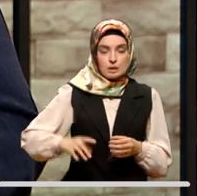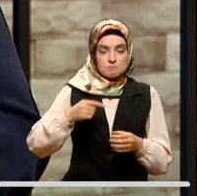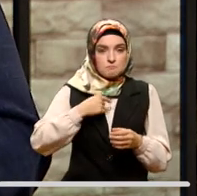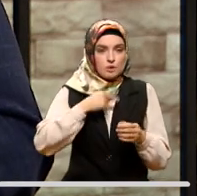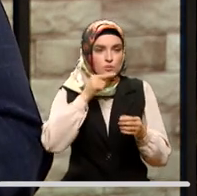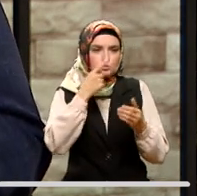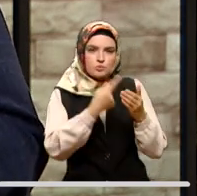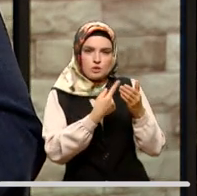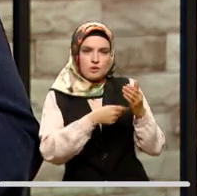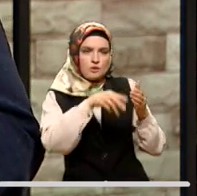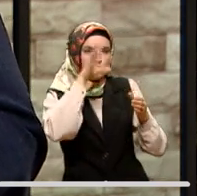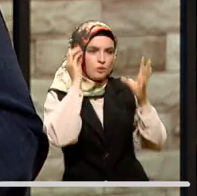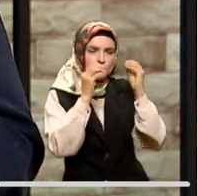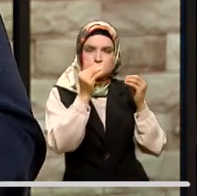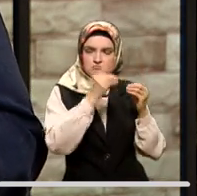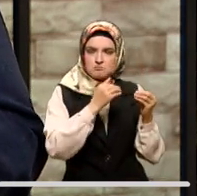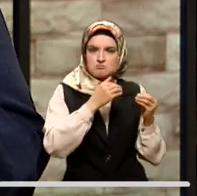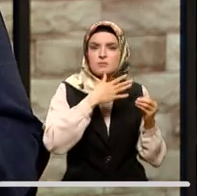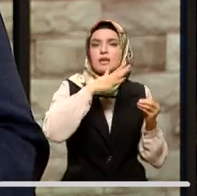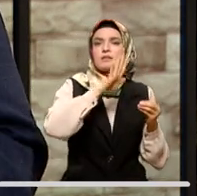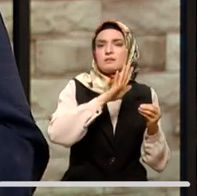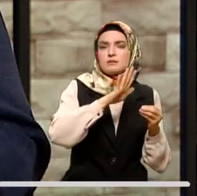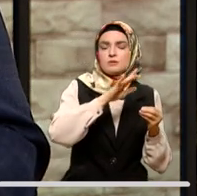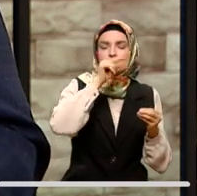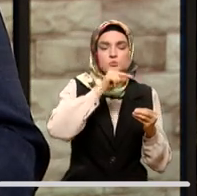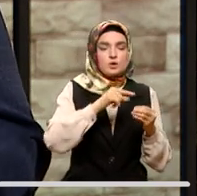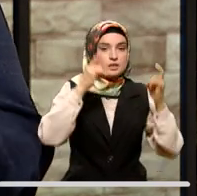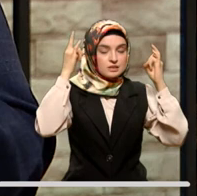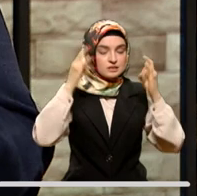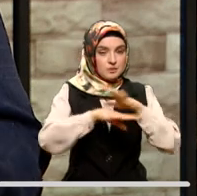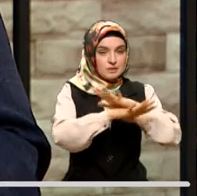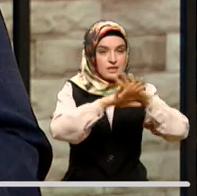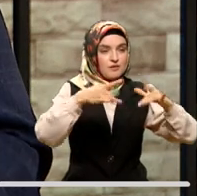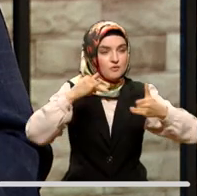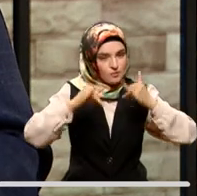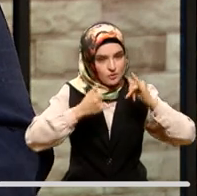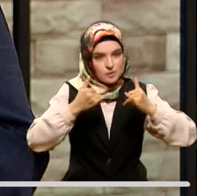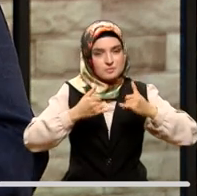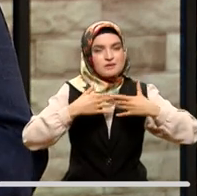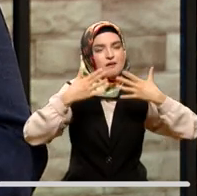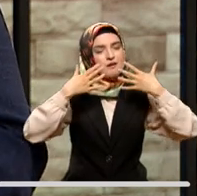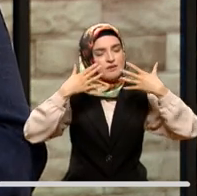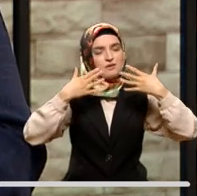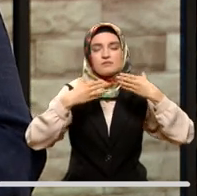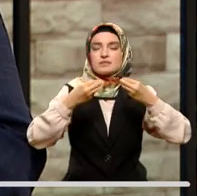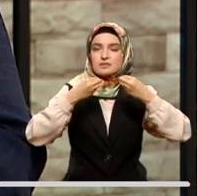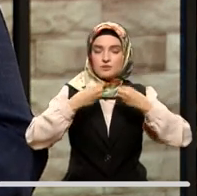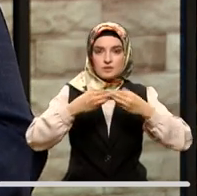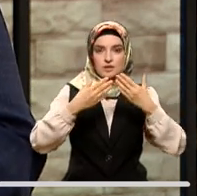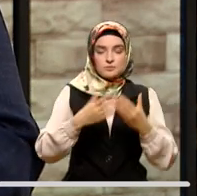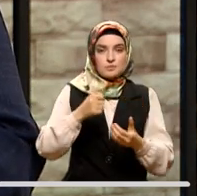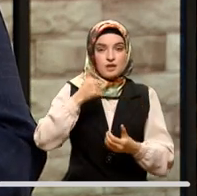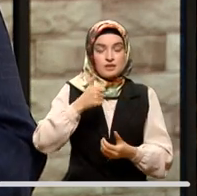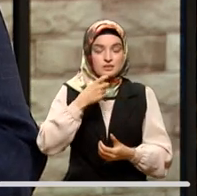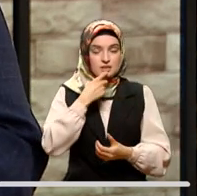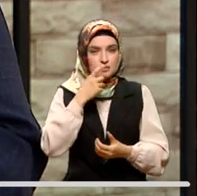Kur'an'ı öğrenip de gelsin beklemiyorum ki. Sadece o caminin etrafında oynamasına, havayı teneffüs etmesine. 6 yaşındaki bir çocuktan